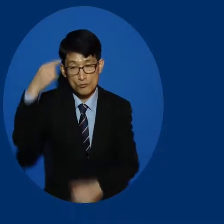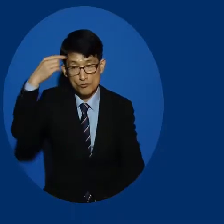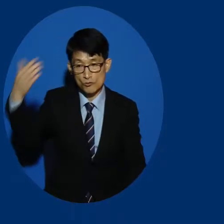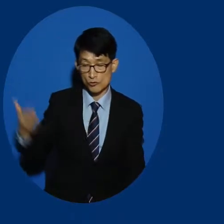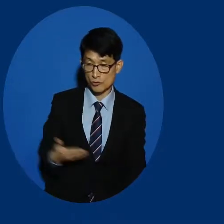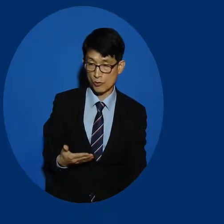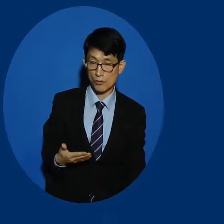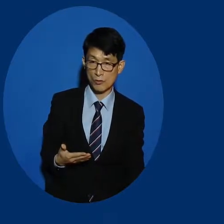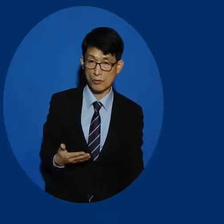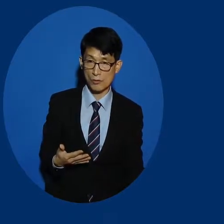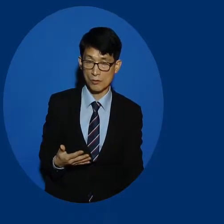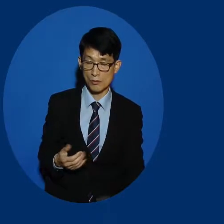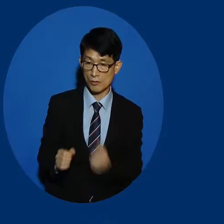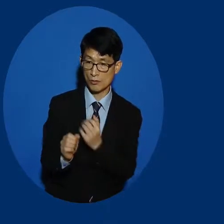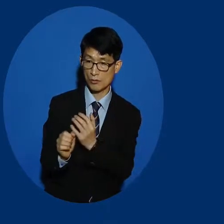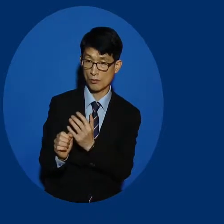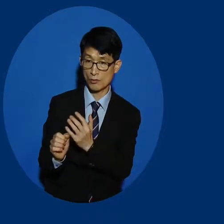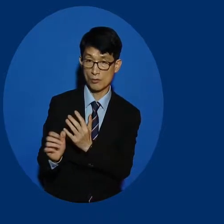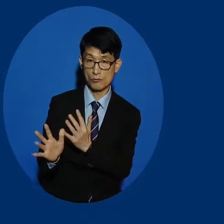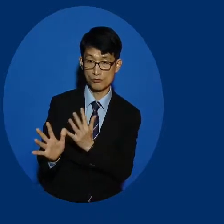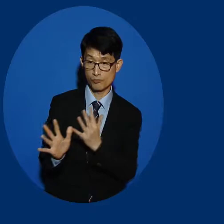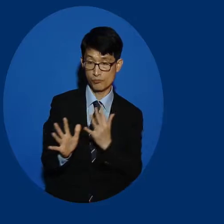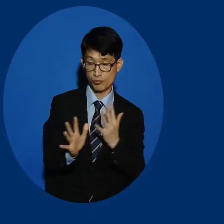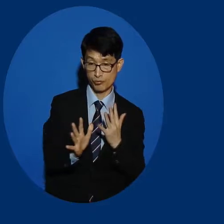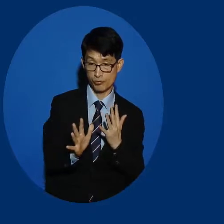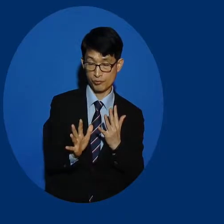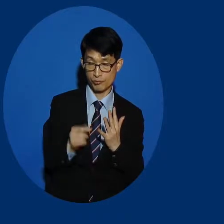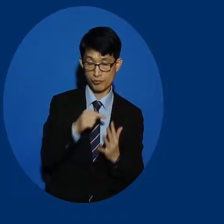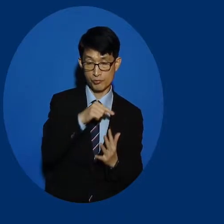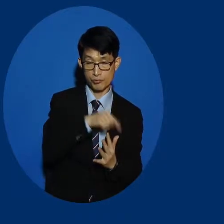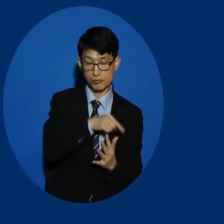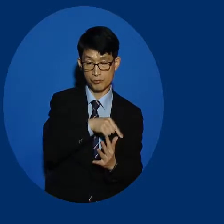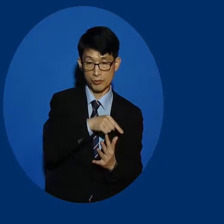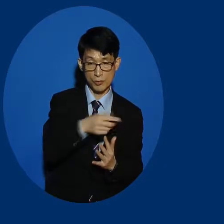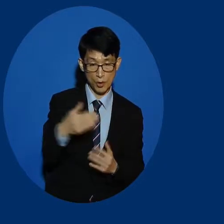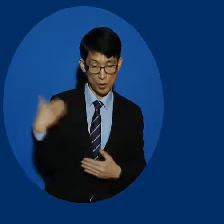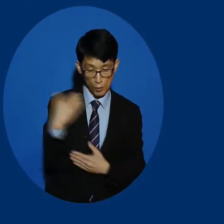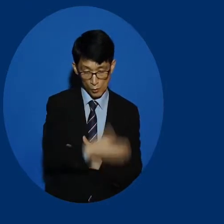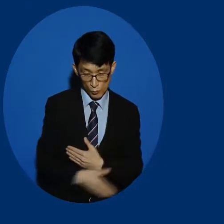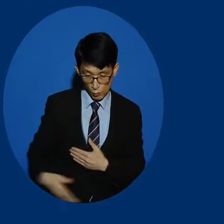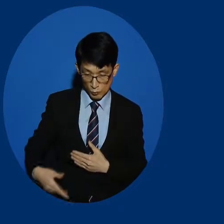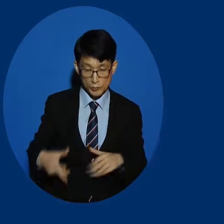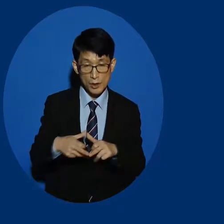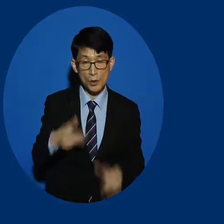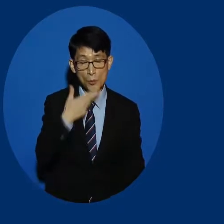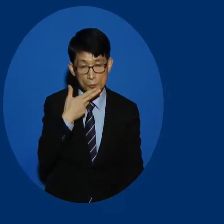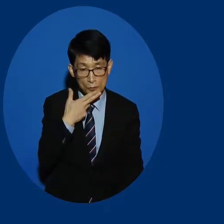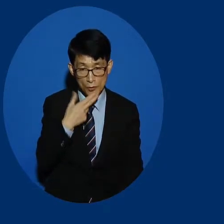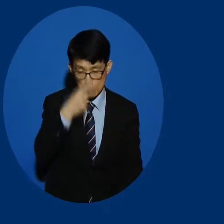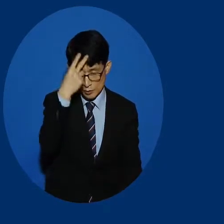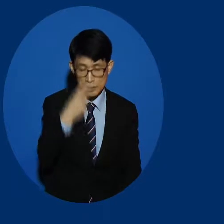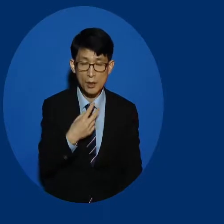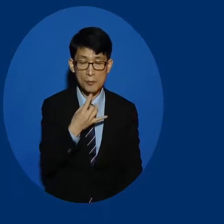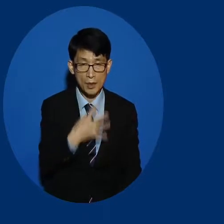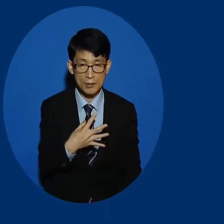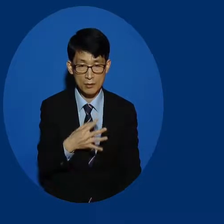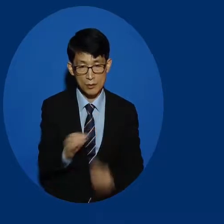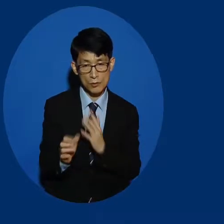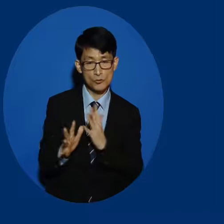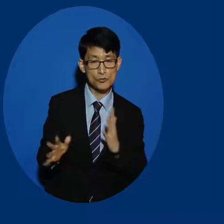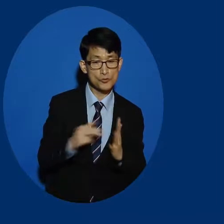줄 서는 게 불편한 지체장애인들도 아니면서 왜 줄을 안 서세요? 라고 저에게 묻더라고요.